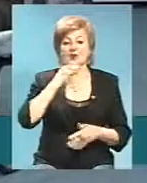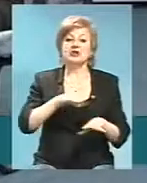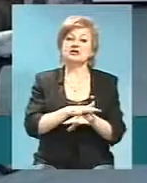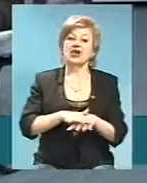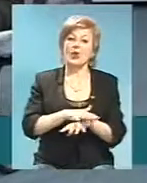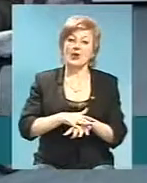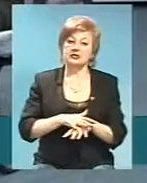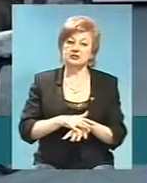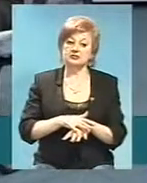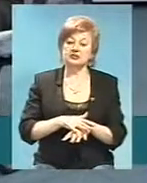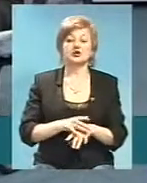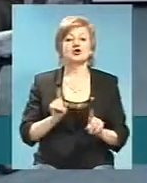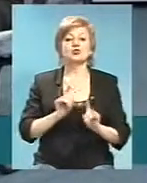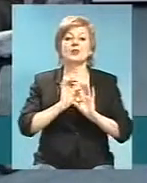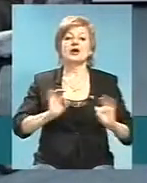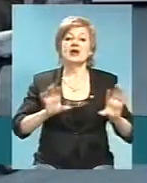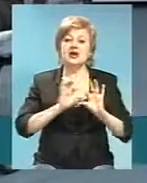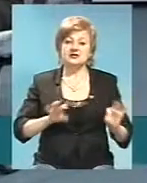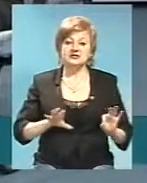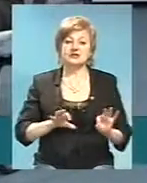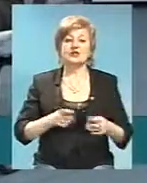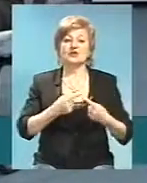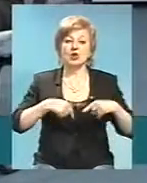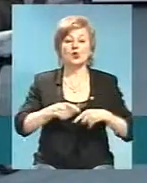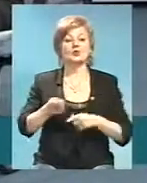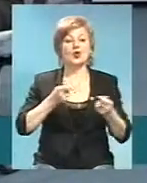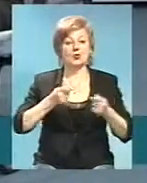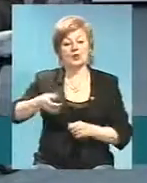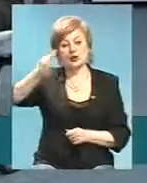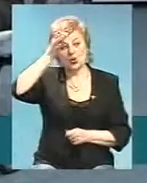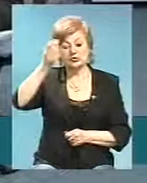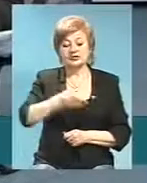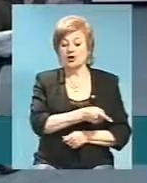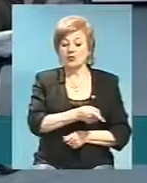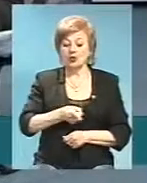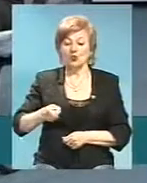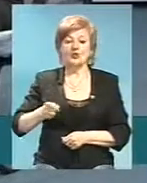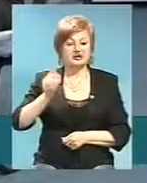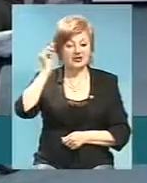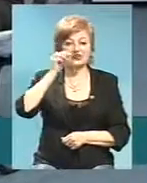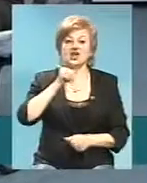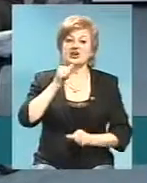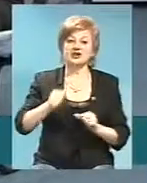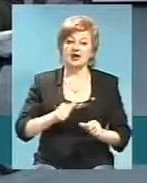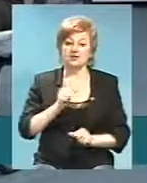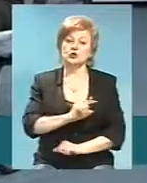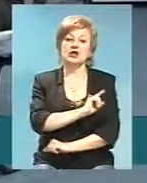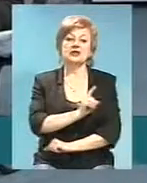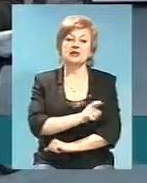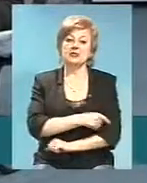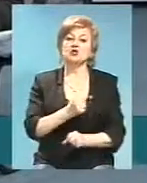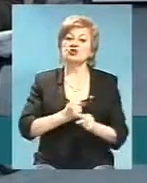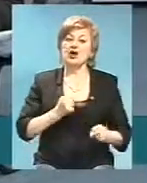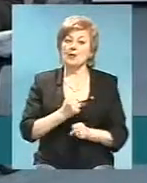громадськістю, розповіли про те, що органи управління освітою впродовж цього навчального року напружено